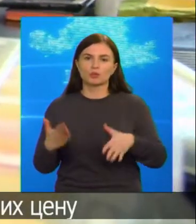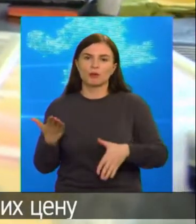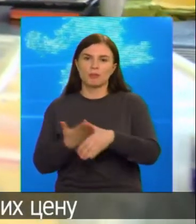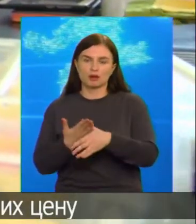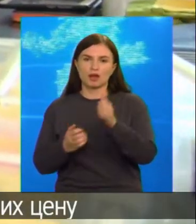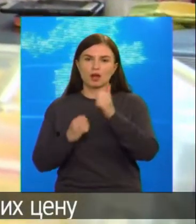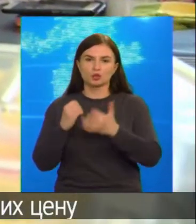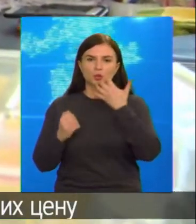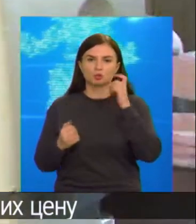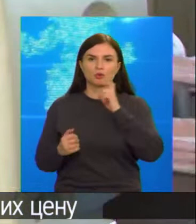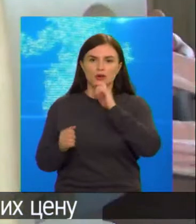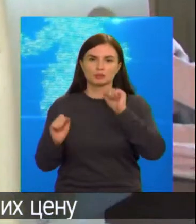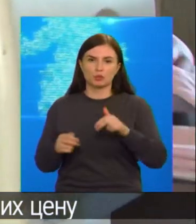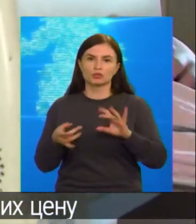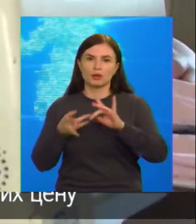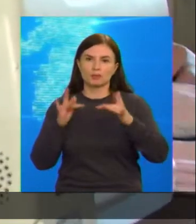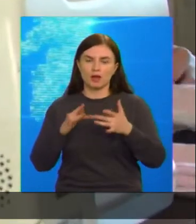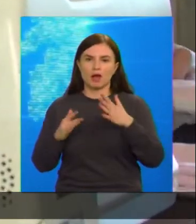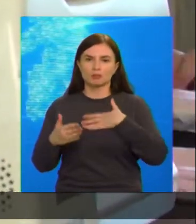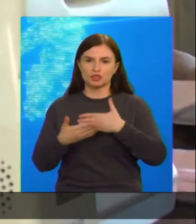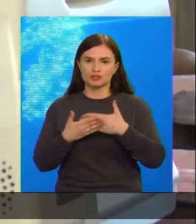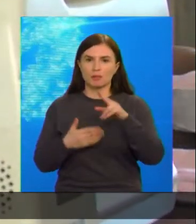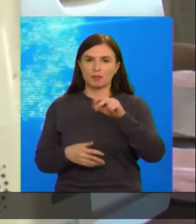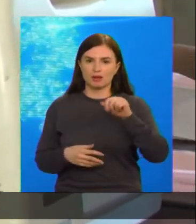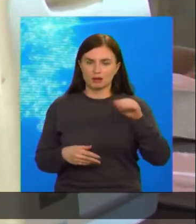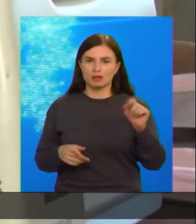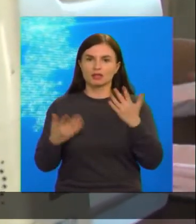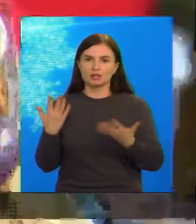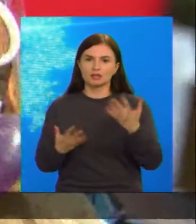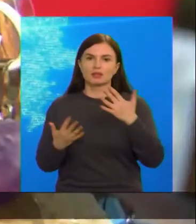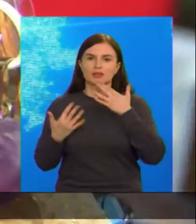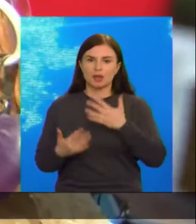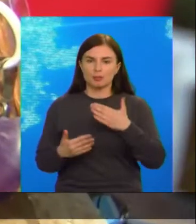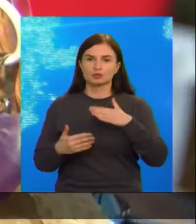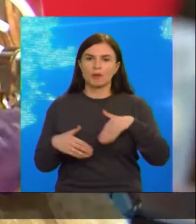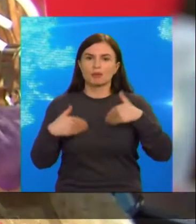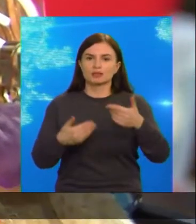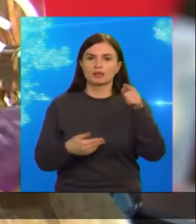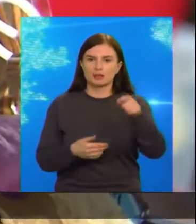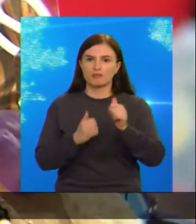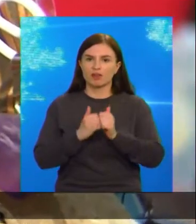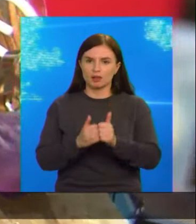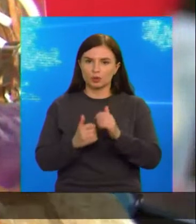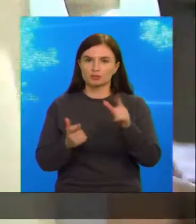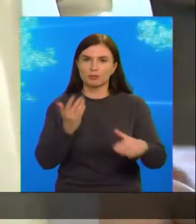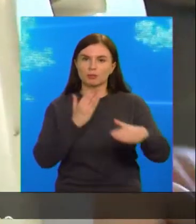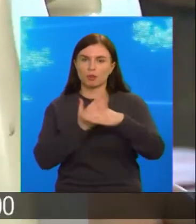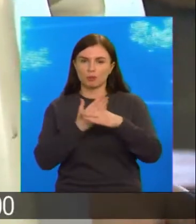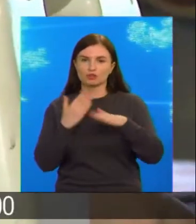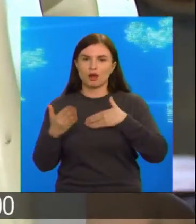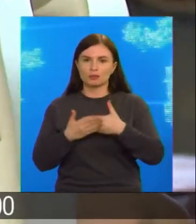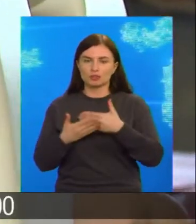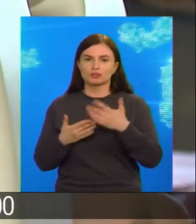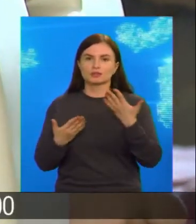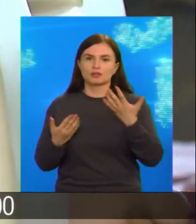южноуралец может зайти на сайт общественной палаты и, если требуется, обратиться к тем самым волонтерам за помощью. Общественники призывают, чтобы